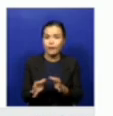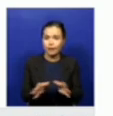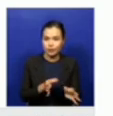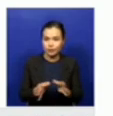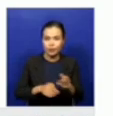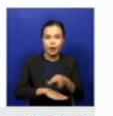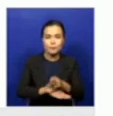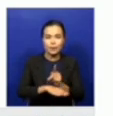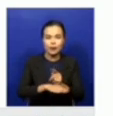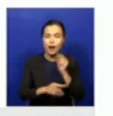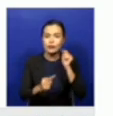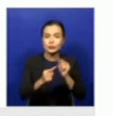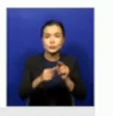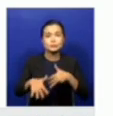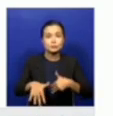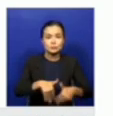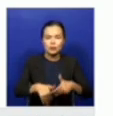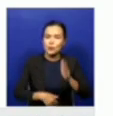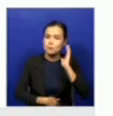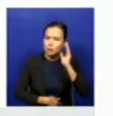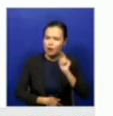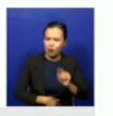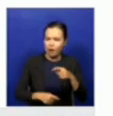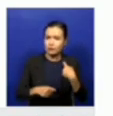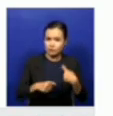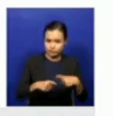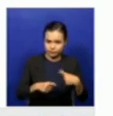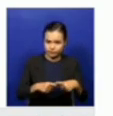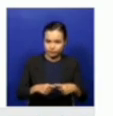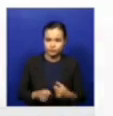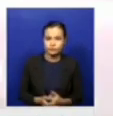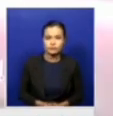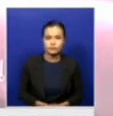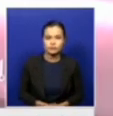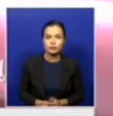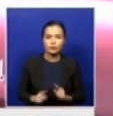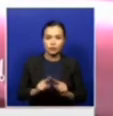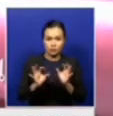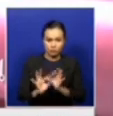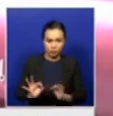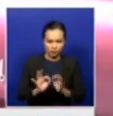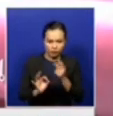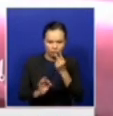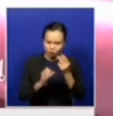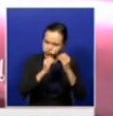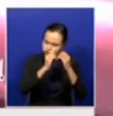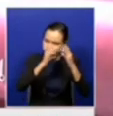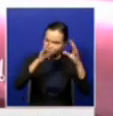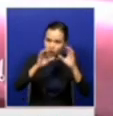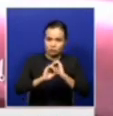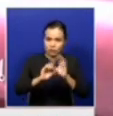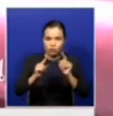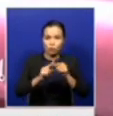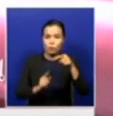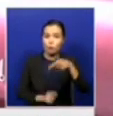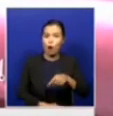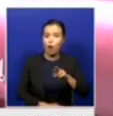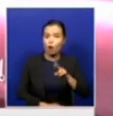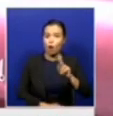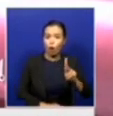านผ่านไปยังพี่น้องประชาชนอาจจะดูยากนิดนึงแต่จำเป็นต้องให้เห็นภาพครับเพราะว่าตามพระราชกำหนด